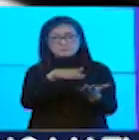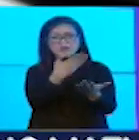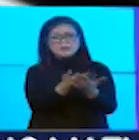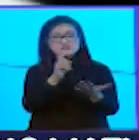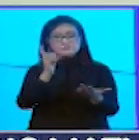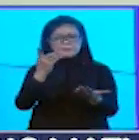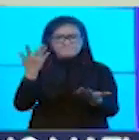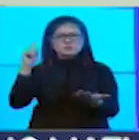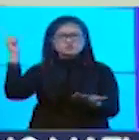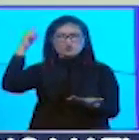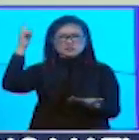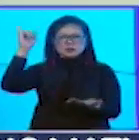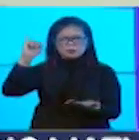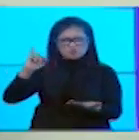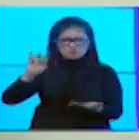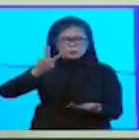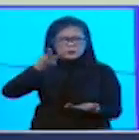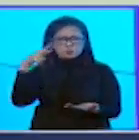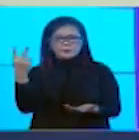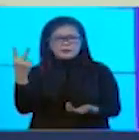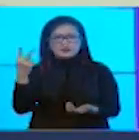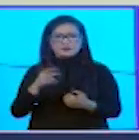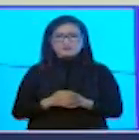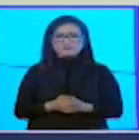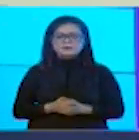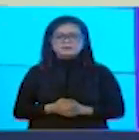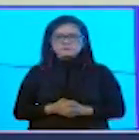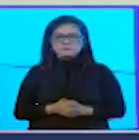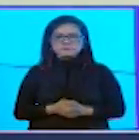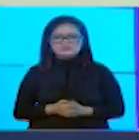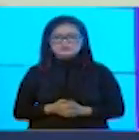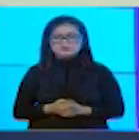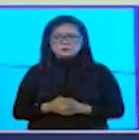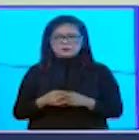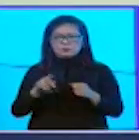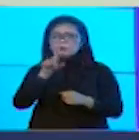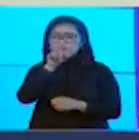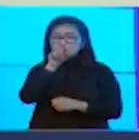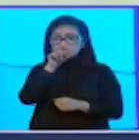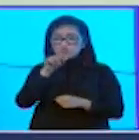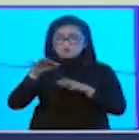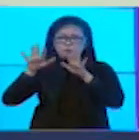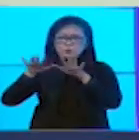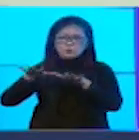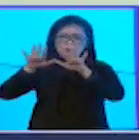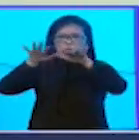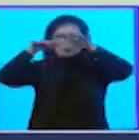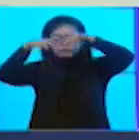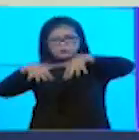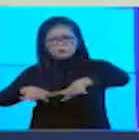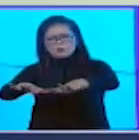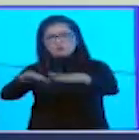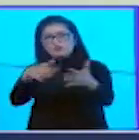Cirebon. Kemungkinan besar seperti itu, karena dari perubahan-perubahan iklim yang terjadi, ya kita mungkin